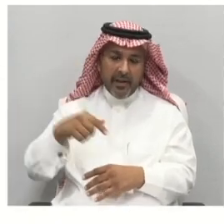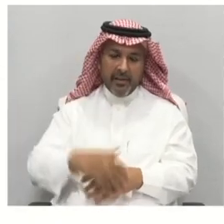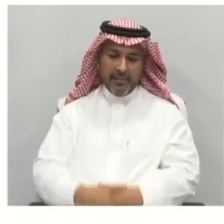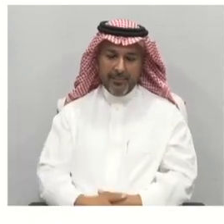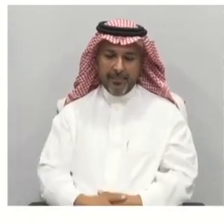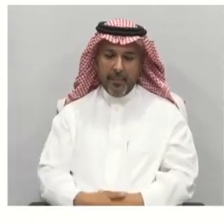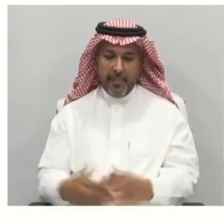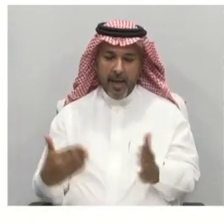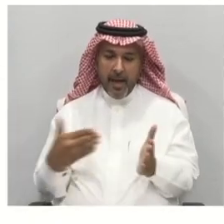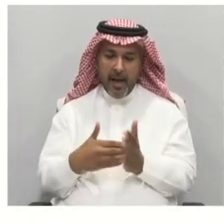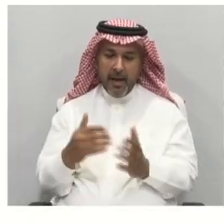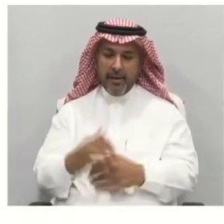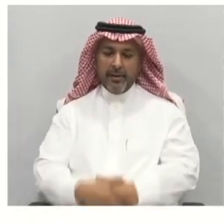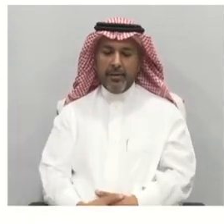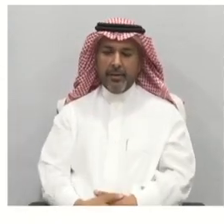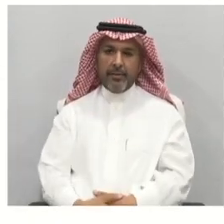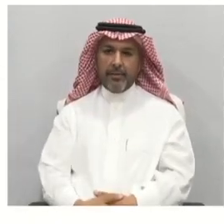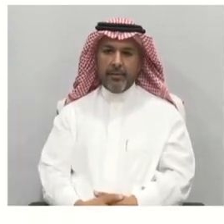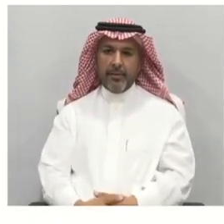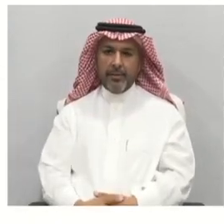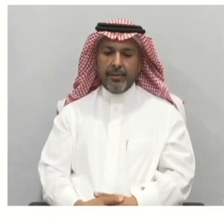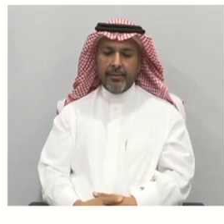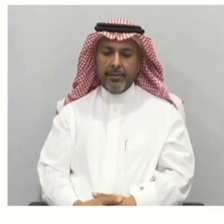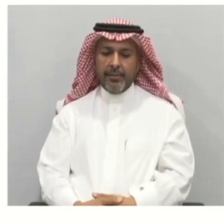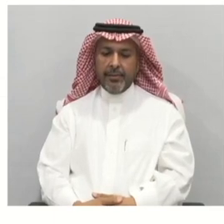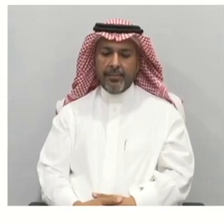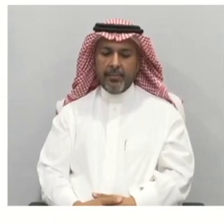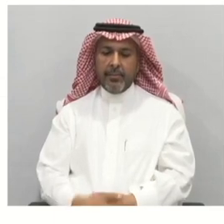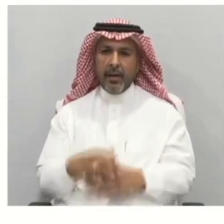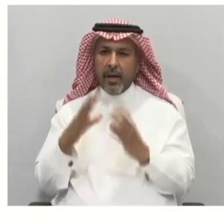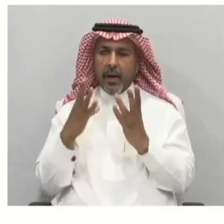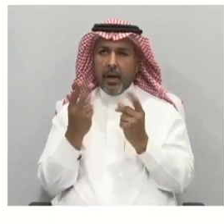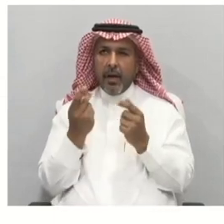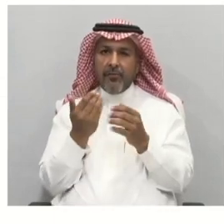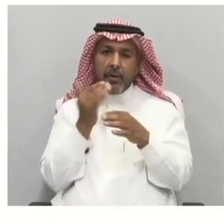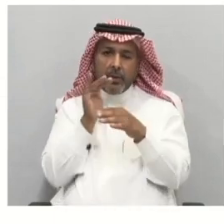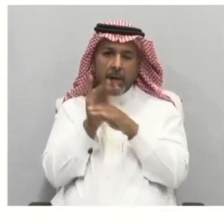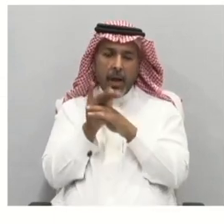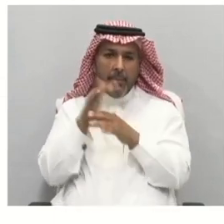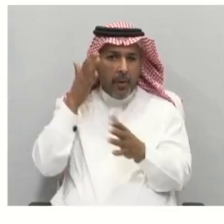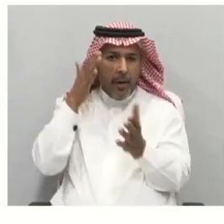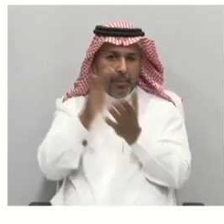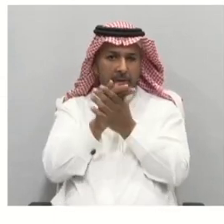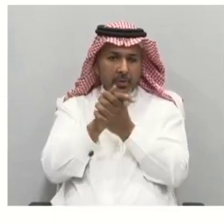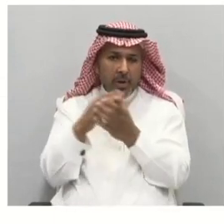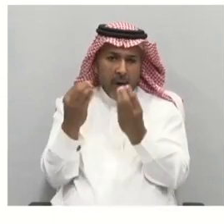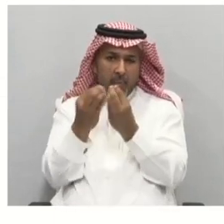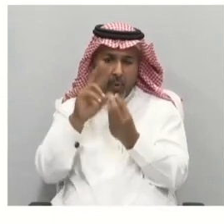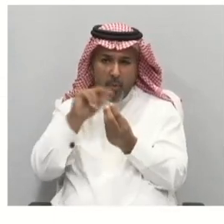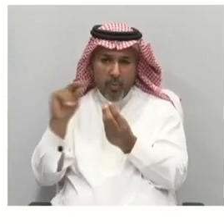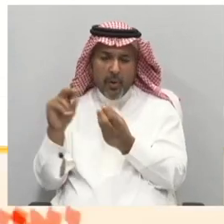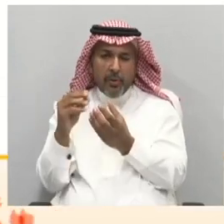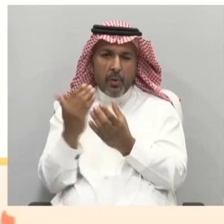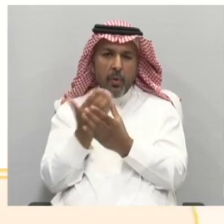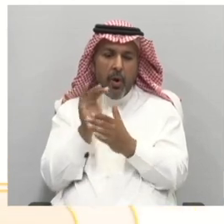بين كيف دلت الايات ايات الانبياء ومعجزاتهم على وجود الله تعالى ذكرناها لكم قبل